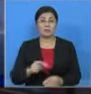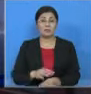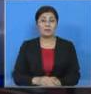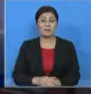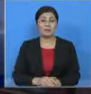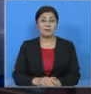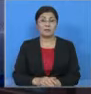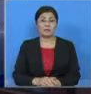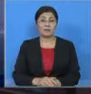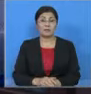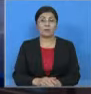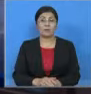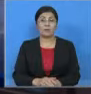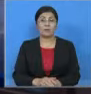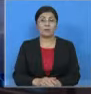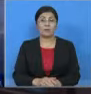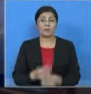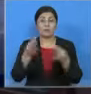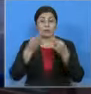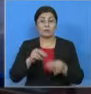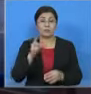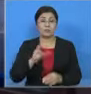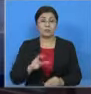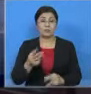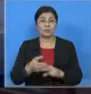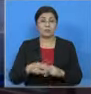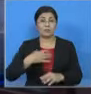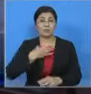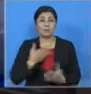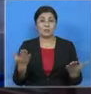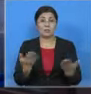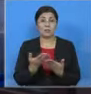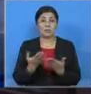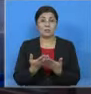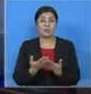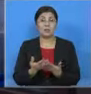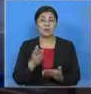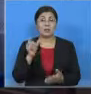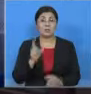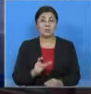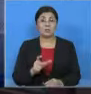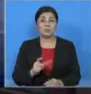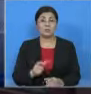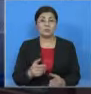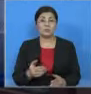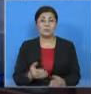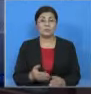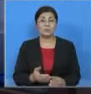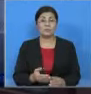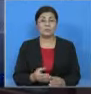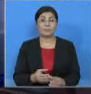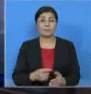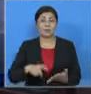на понятие судья. Это тоже немаловажно, когда судья — это есть человек, который лицо